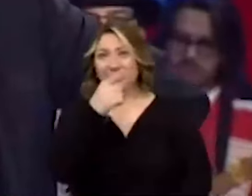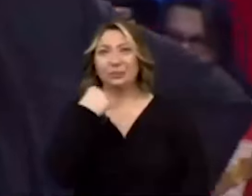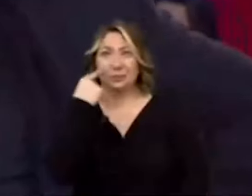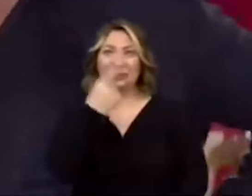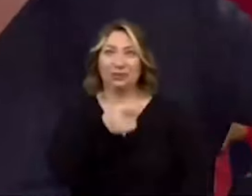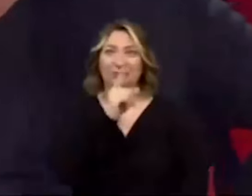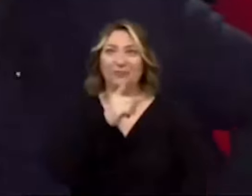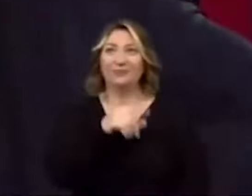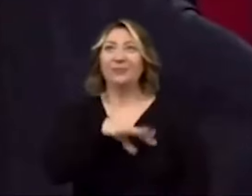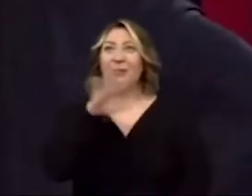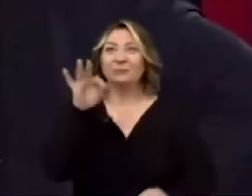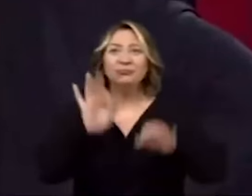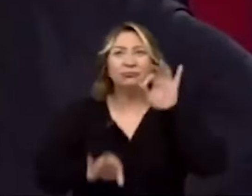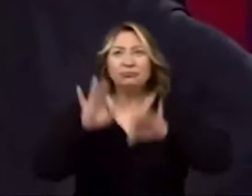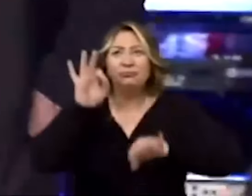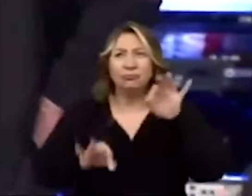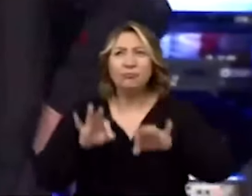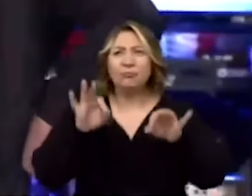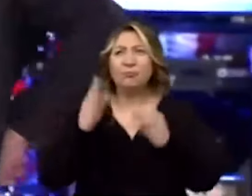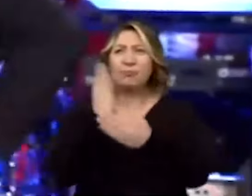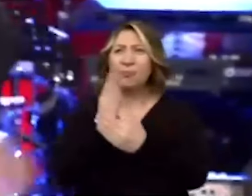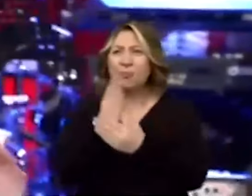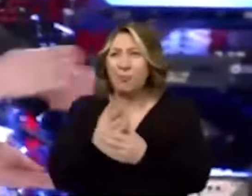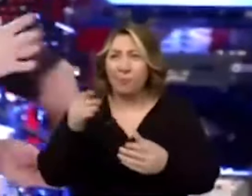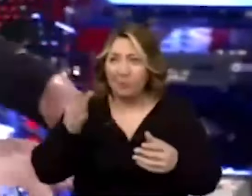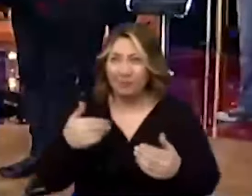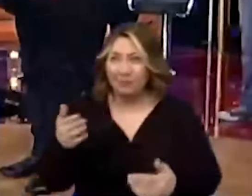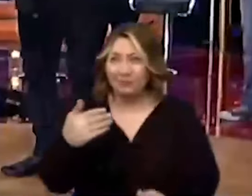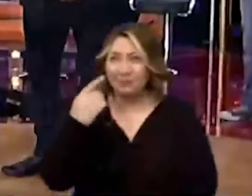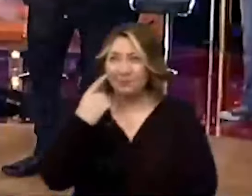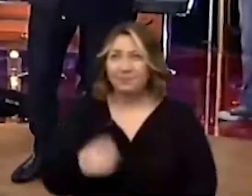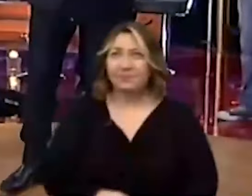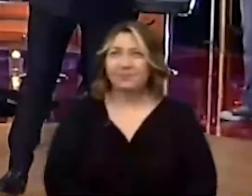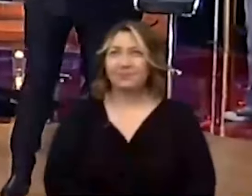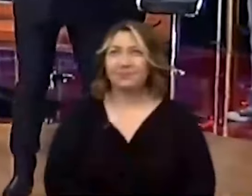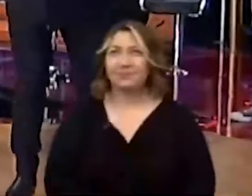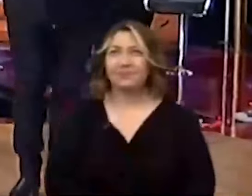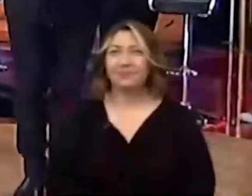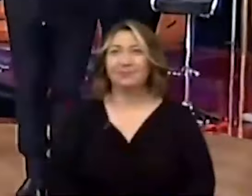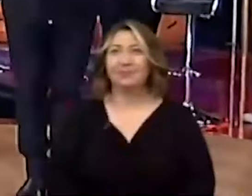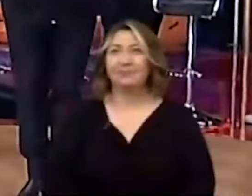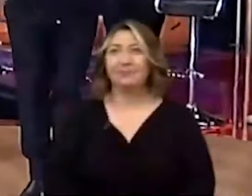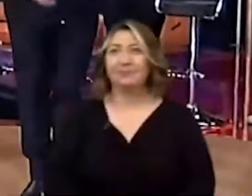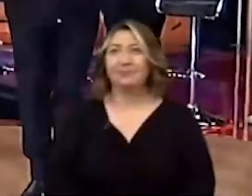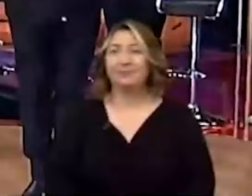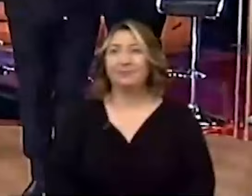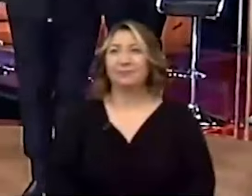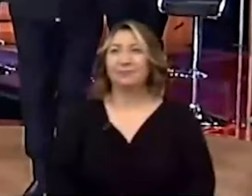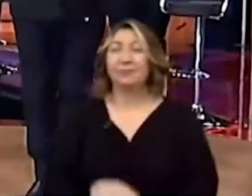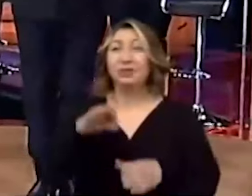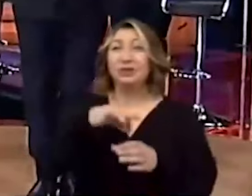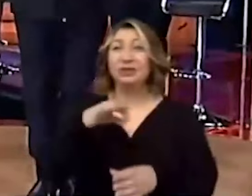gözleyeceğim. Müfettiş her şeyi teftiş etmeye başlar. Açar evraklara bakar. Aç bakayım, aç. Çay içer misiniz bu arada? Çay koyayım mı